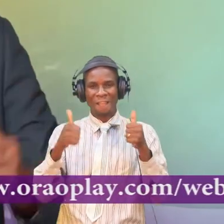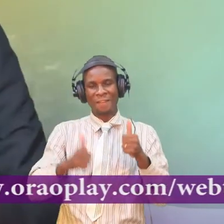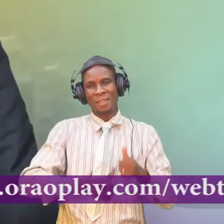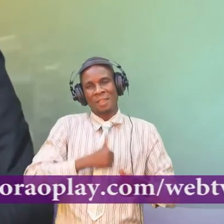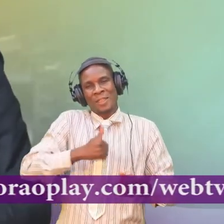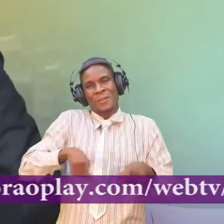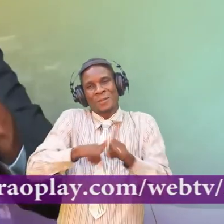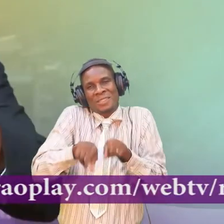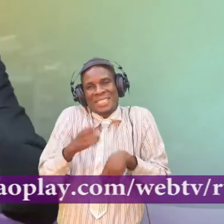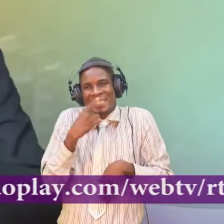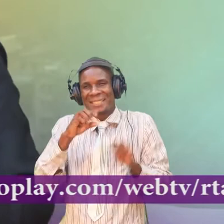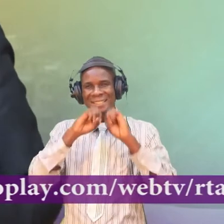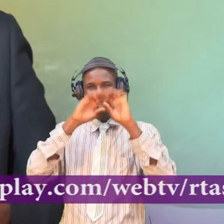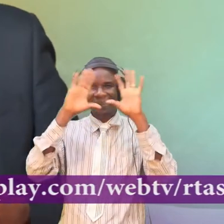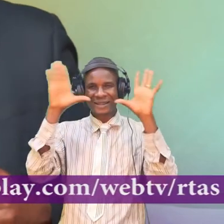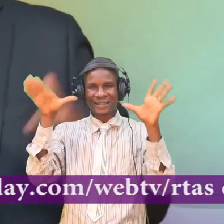wanasherekea wokovu wao.